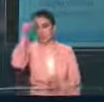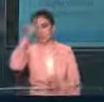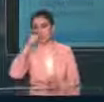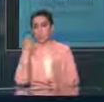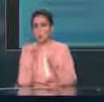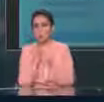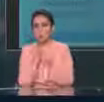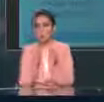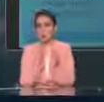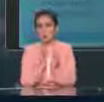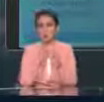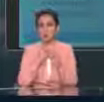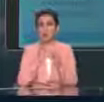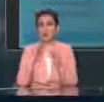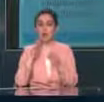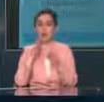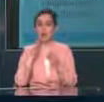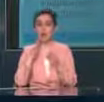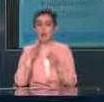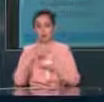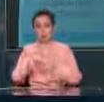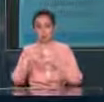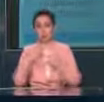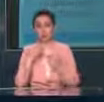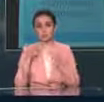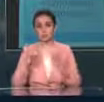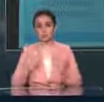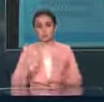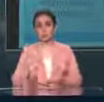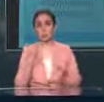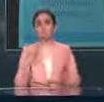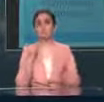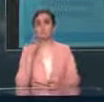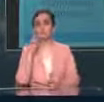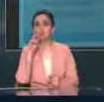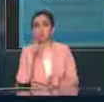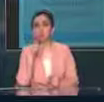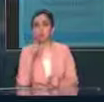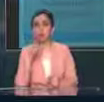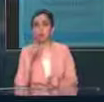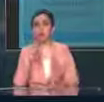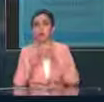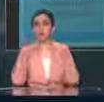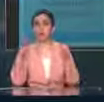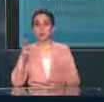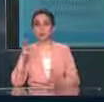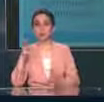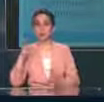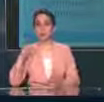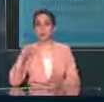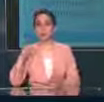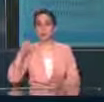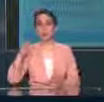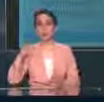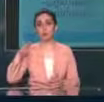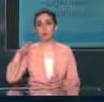малюсенький адрес места жительства огромный мегаполис в чем же ошибка огромный мегаполис снова мегаполис